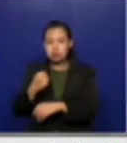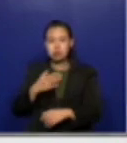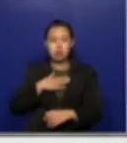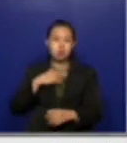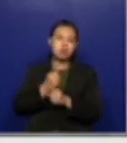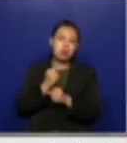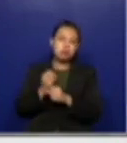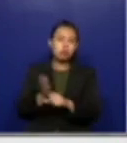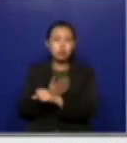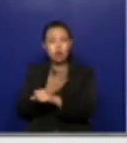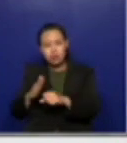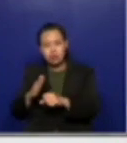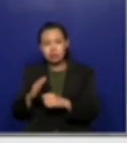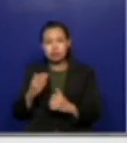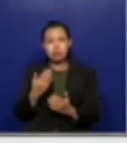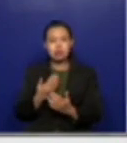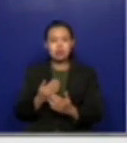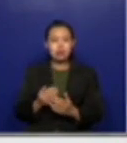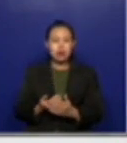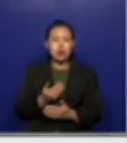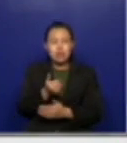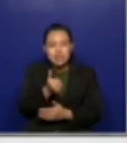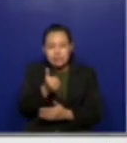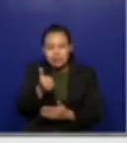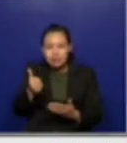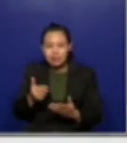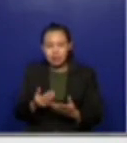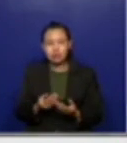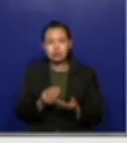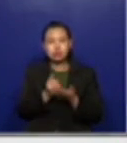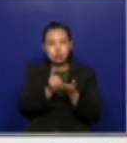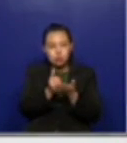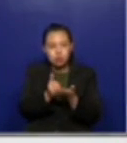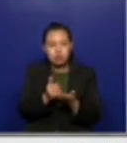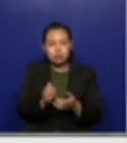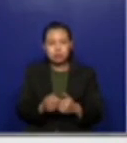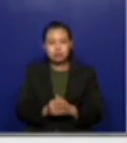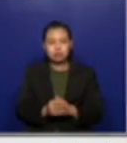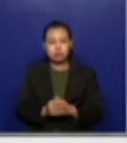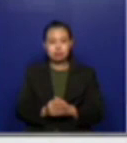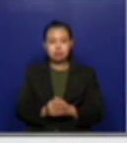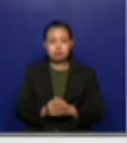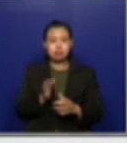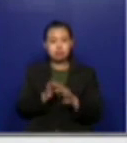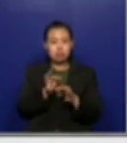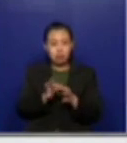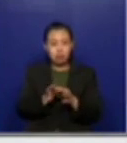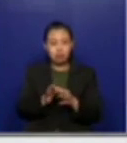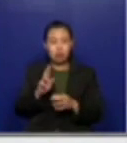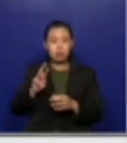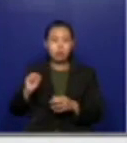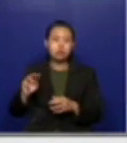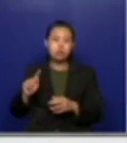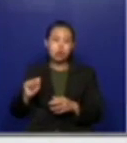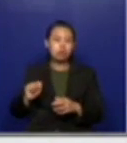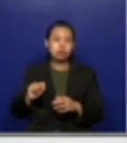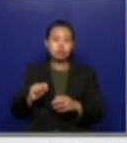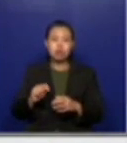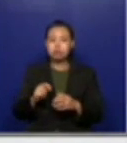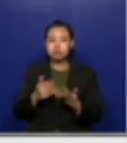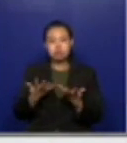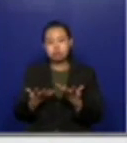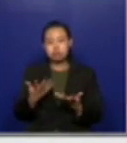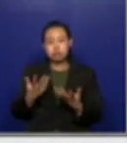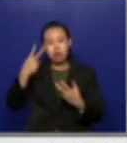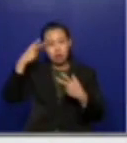นั้นฟังรัฐบาลก็ได้ครับพี่ดีครับท่านพูดไปงั้นแหละเอาเข้าจริงก็ไม่มีปัญหายิ่งน้ำตีไม่อยู่แล้วด้วยคุยกับนายกนาย